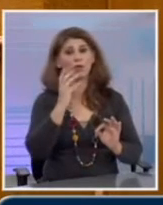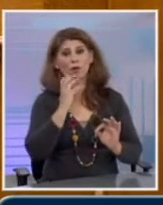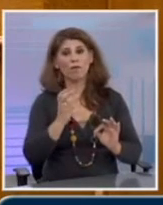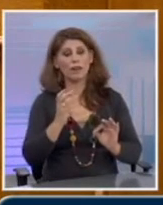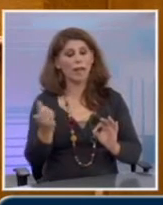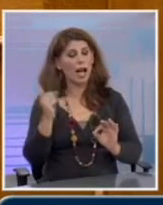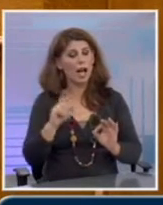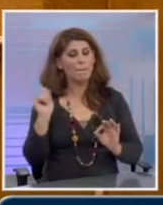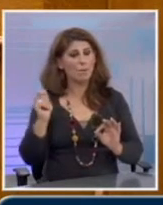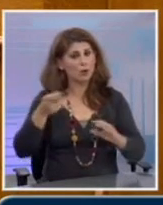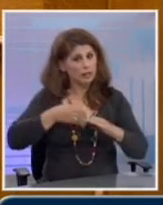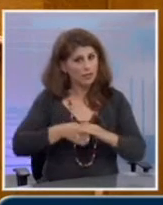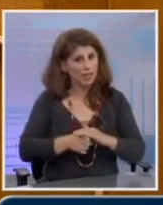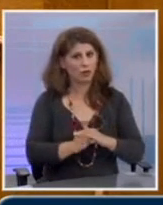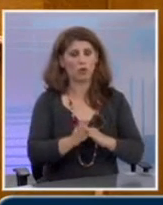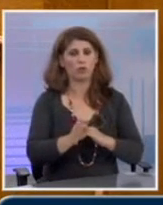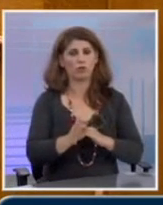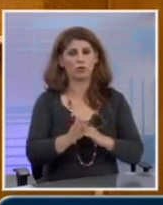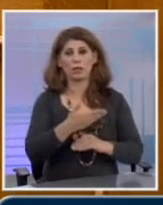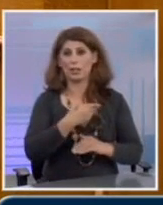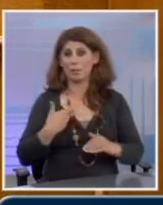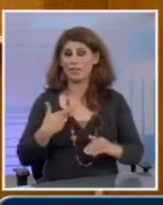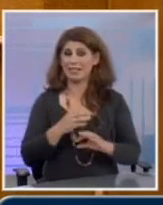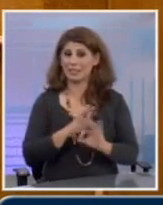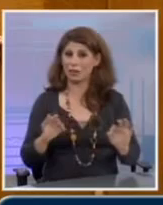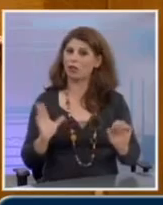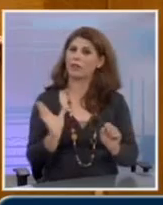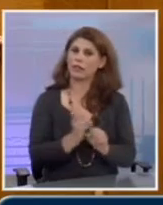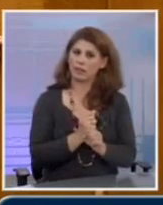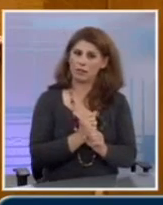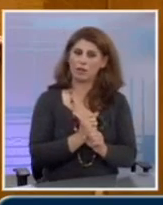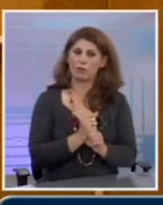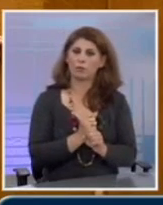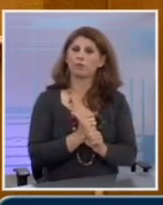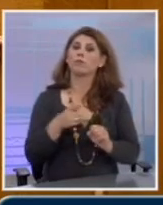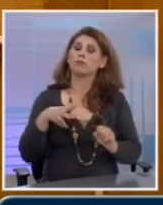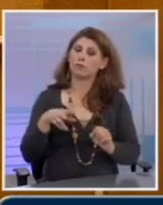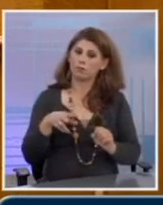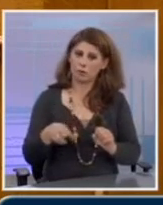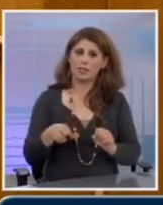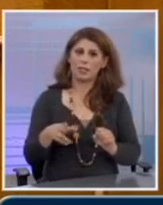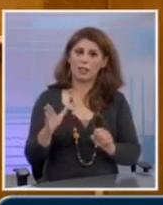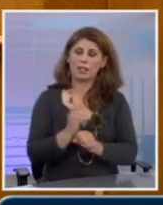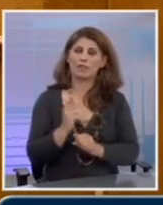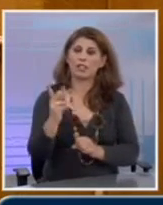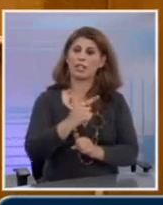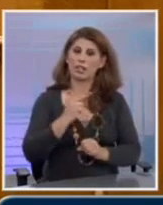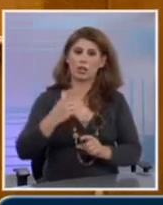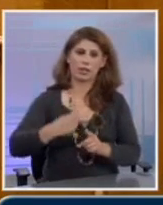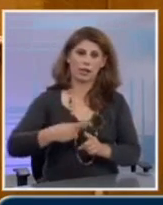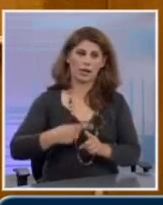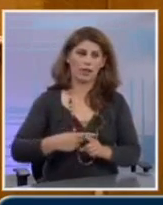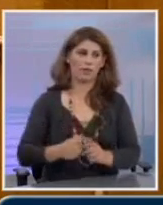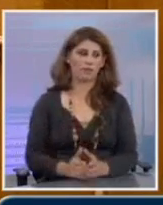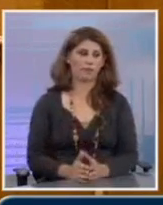εναλλακτική πολιτική διέξοδος, είμαστε σίγουροι ότι θα τα καταφέρουμε, και μαζί μας θα τα καταφέρει και η κοινωνία και η χώρα.